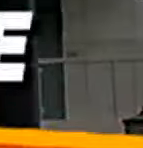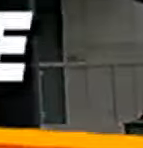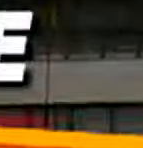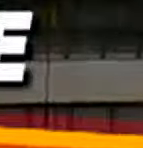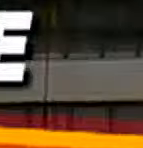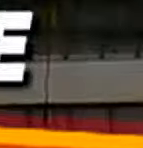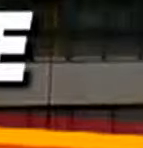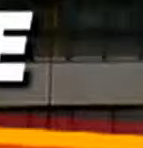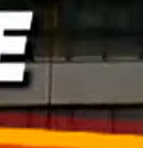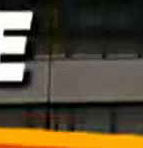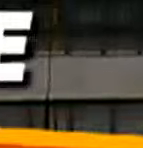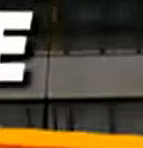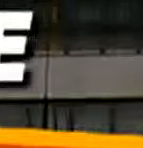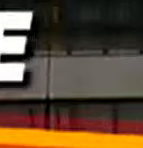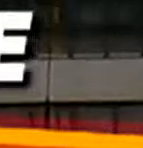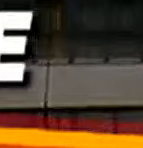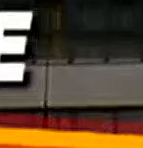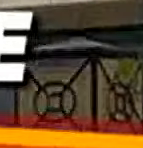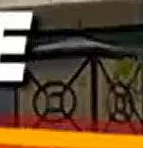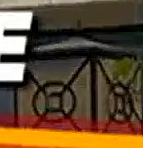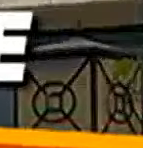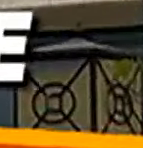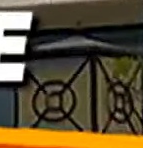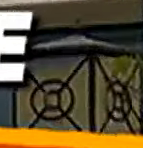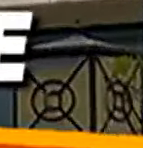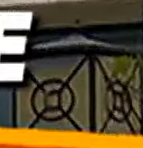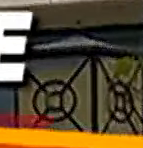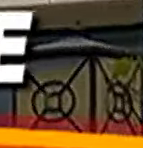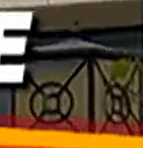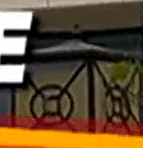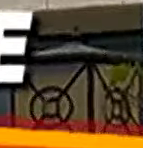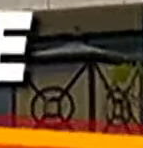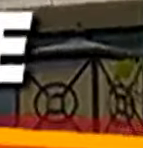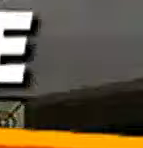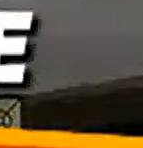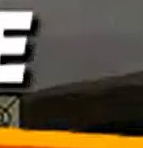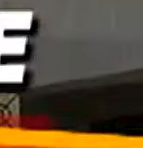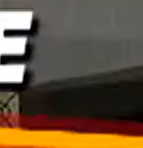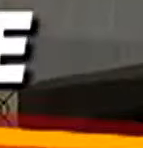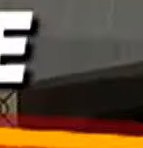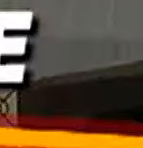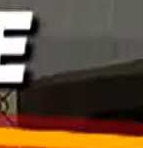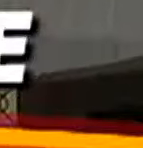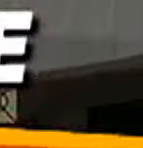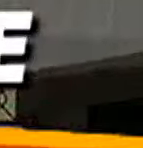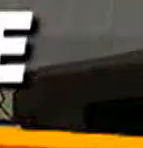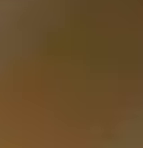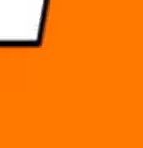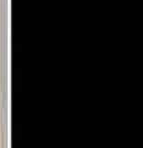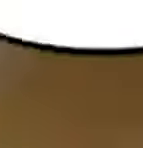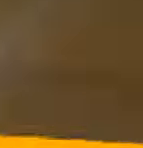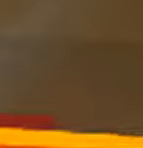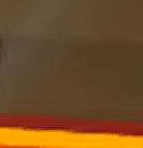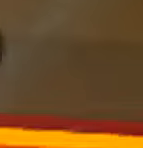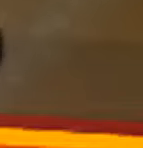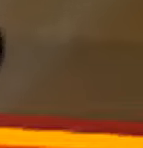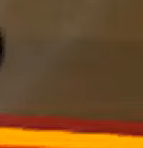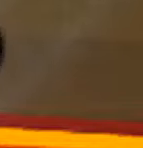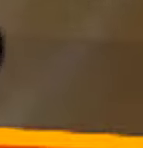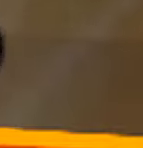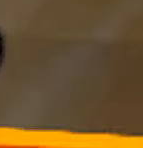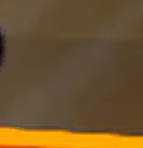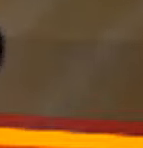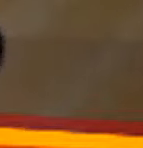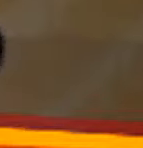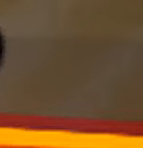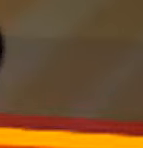POGO worker na sasagipin sana ng mga otoridad sa Tarlac, posibleng ibinenta na raw sa ibang kumpanya. Mount Apo